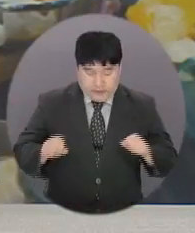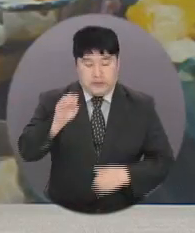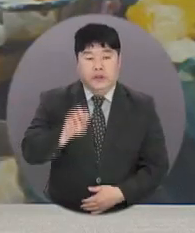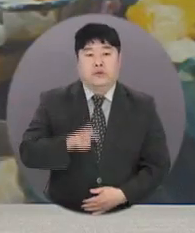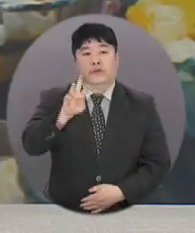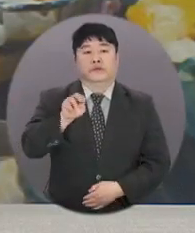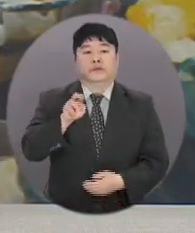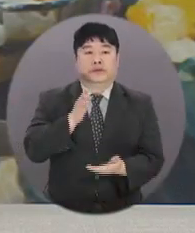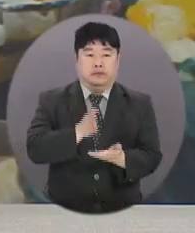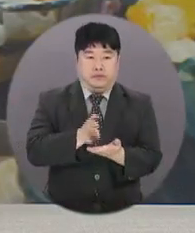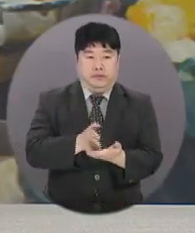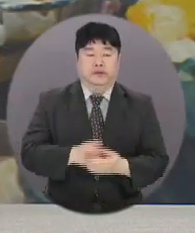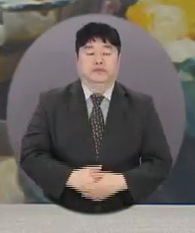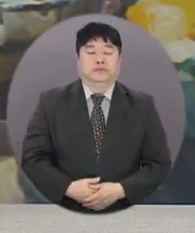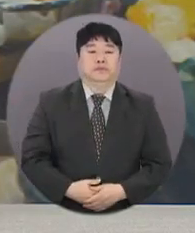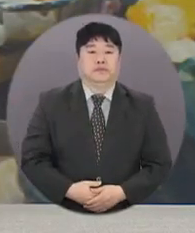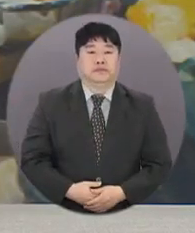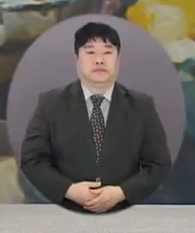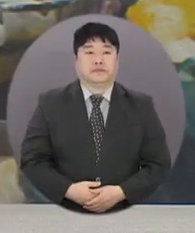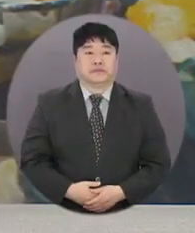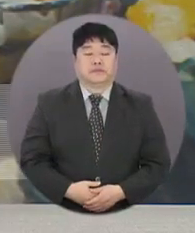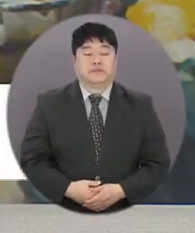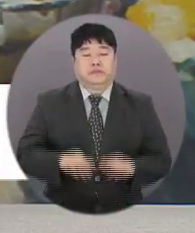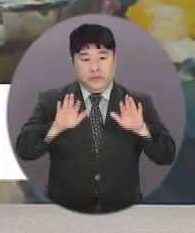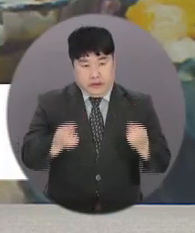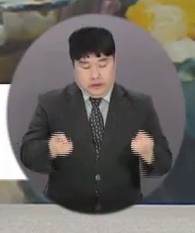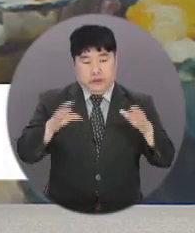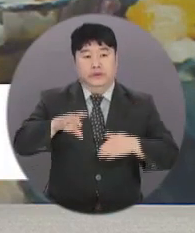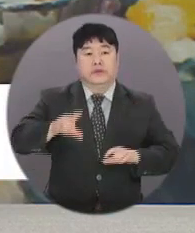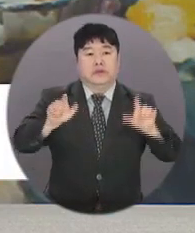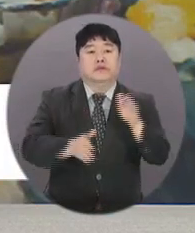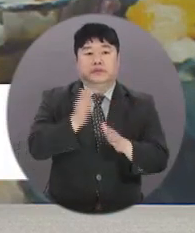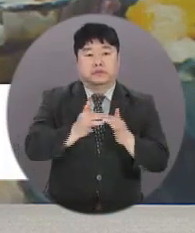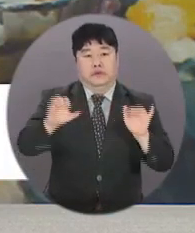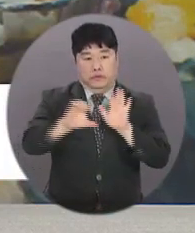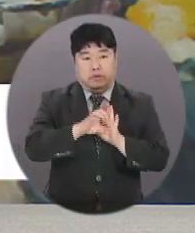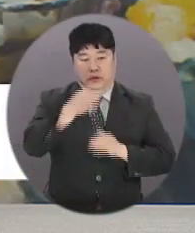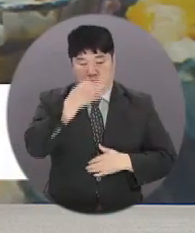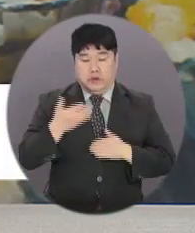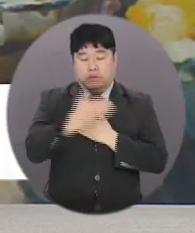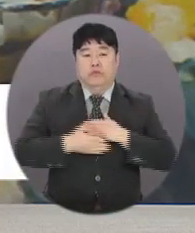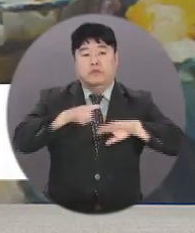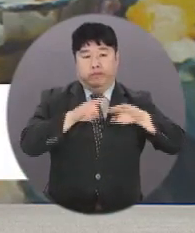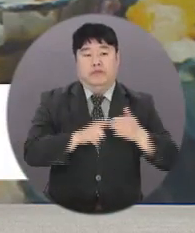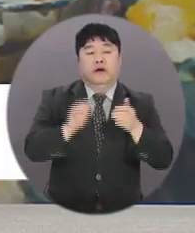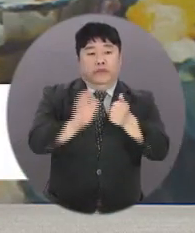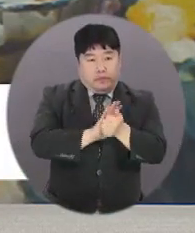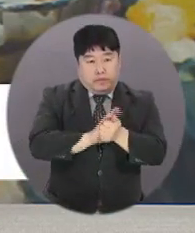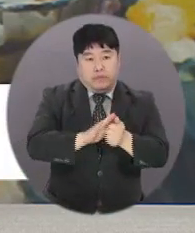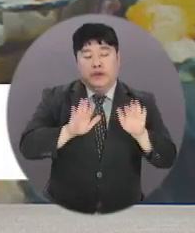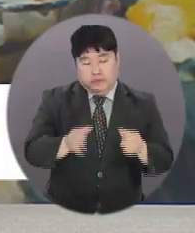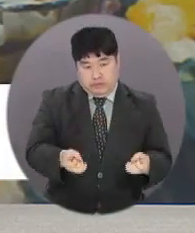여러분 안녕하십니까? 광주 MBC 뉴스데스크입니다. 설 연휴 첫날 시민들은 코로나로 힘든 몸과 마음을 달래가며